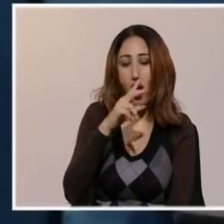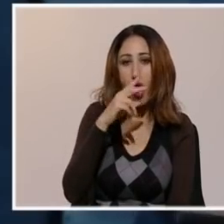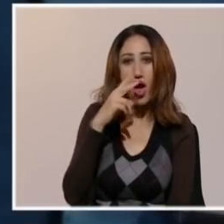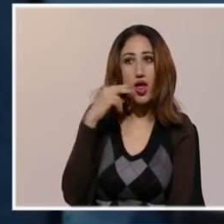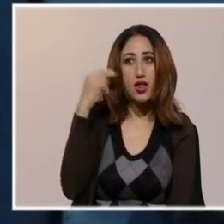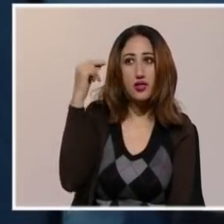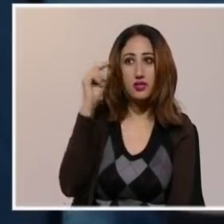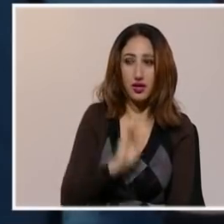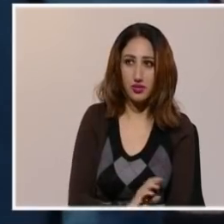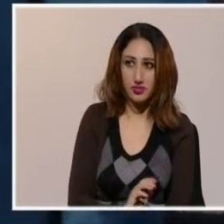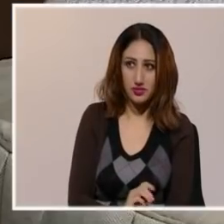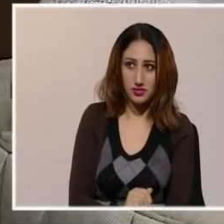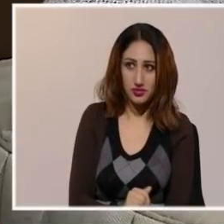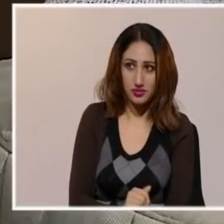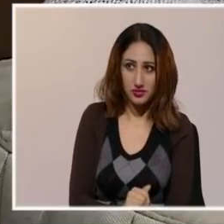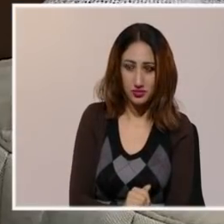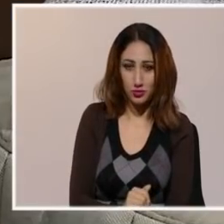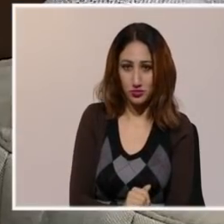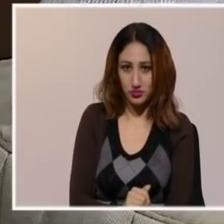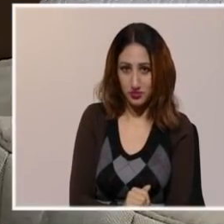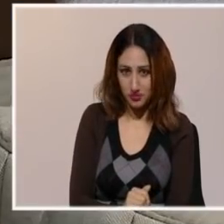سي كومينشاتو ا فيديرتي كومينشاتو